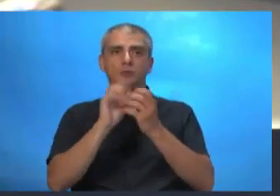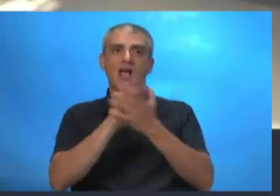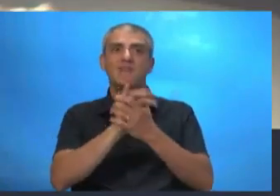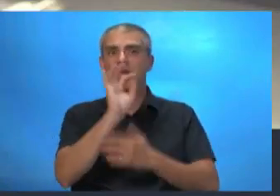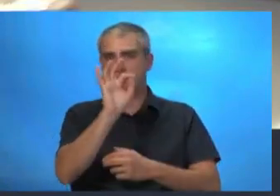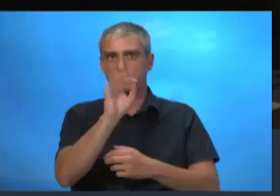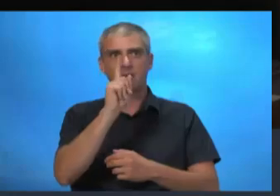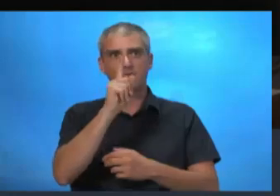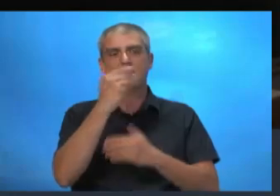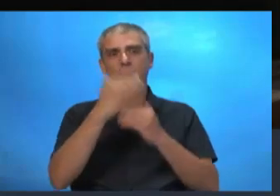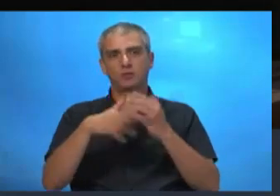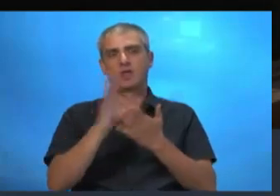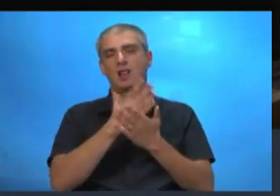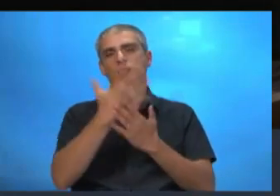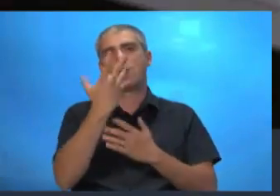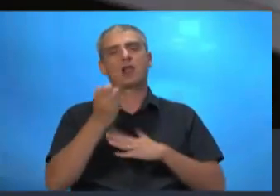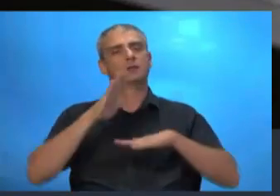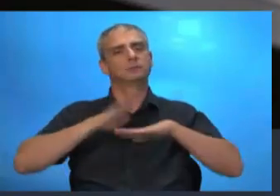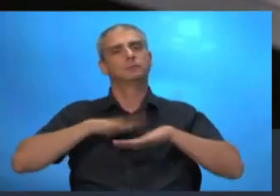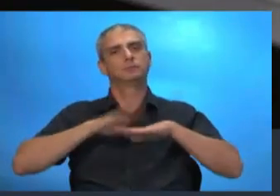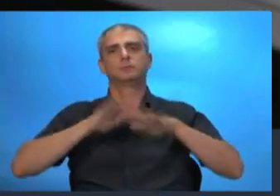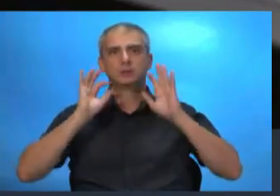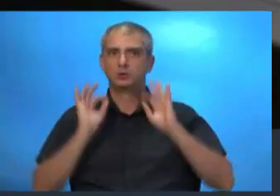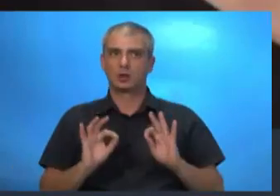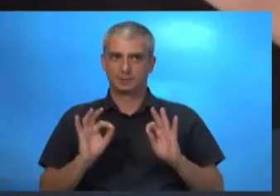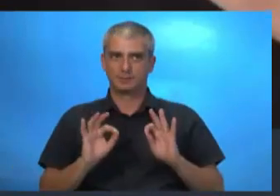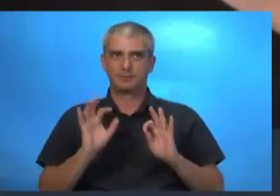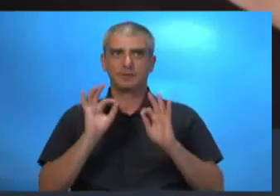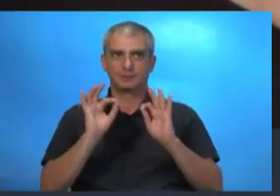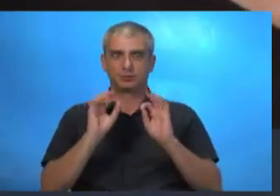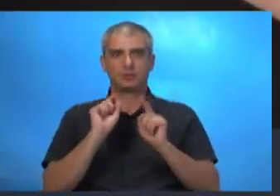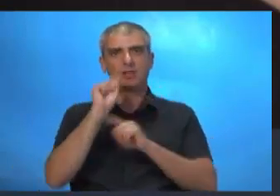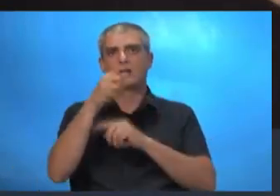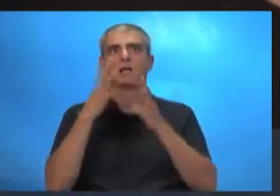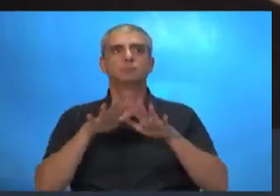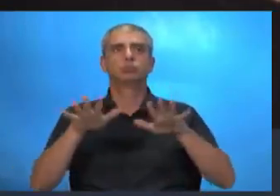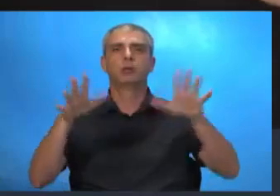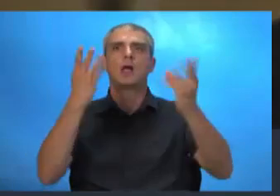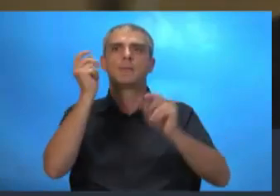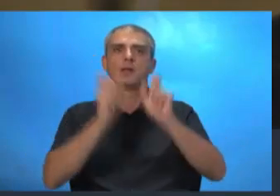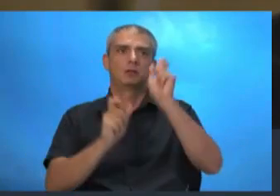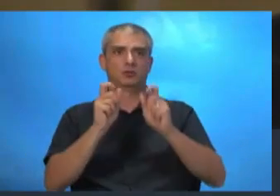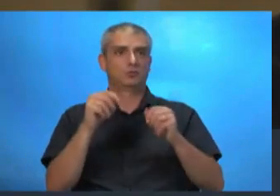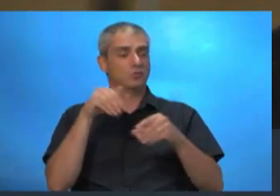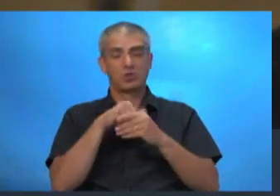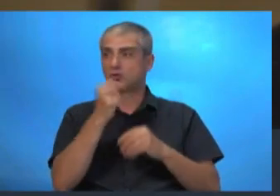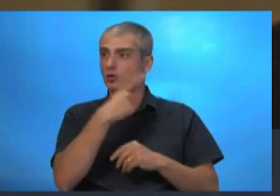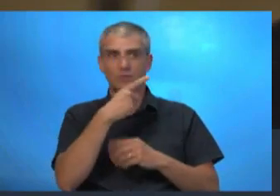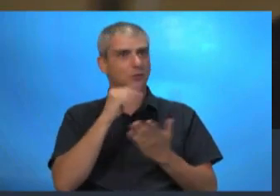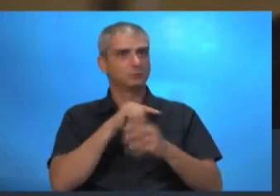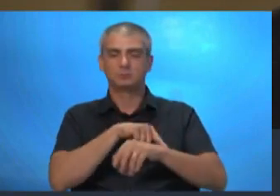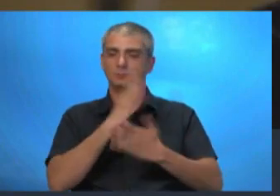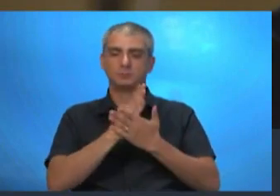אבל לבסוף החליטו להקליט אותו באופן מקצועי כדי שיגיע לכמה שיותר אנשים. תוך שבוע, בדדליין של ה-30